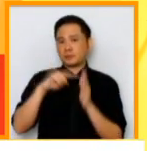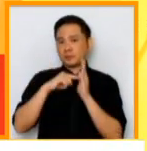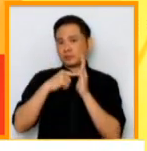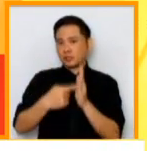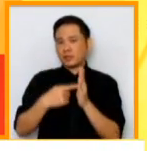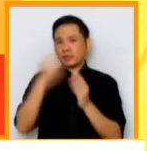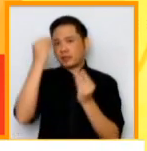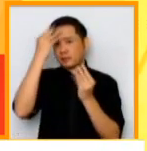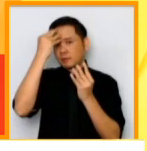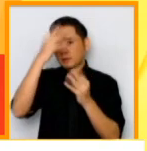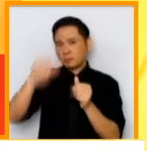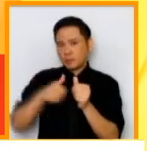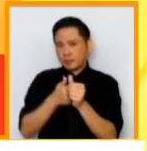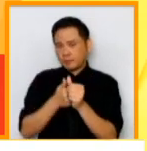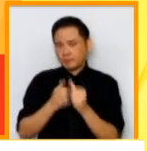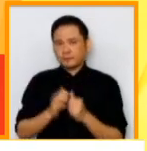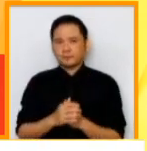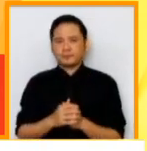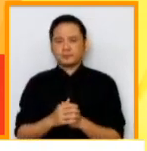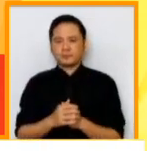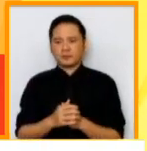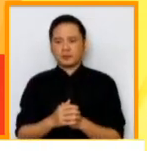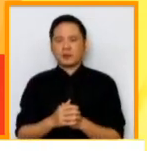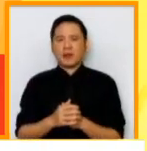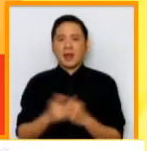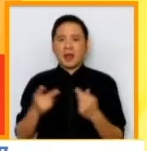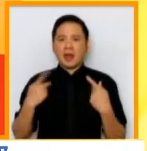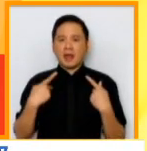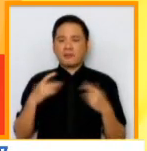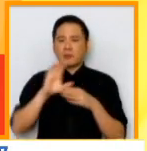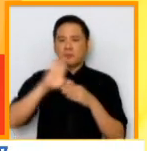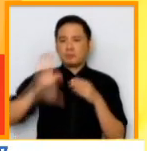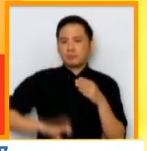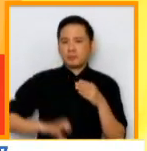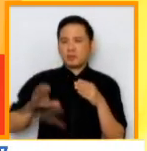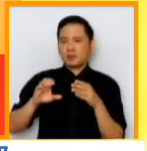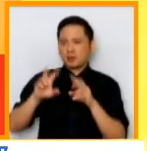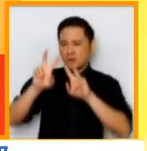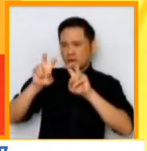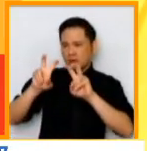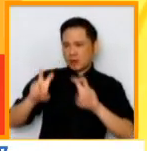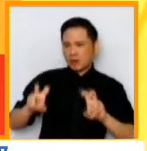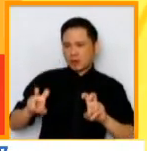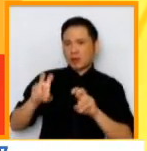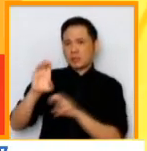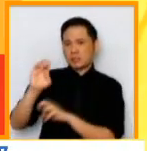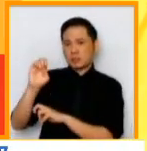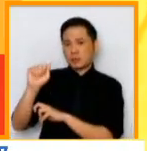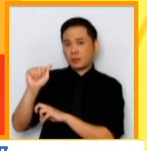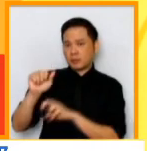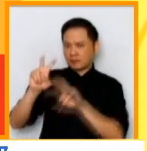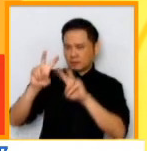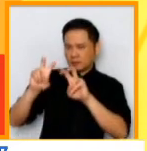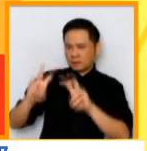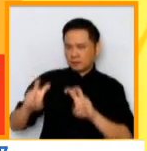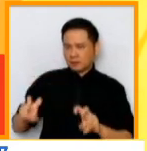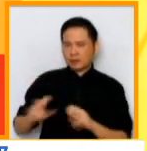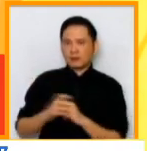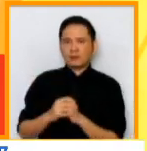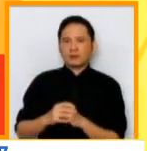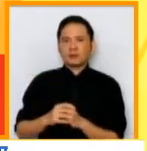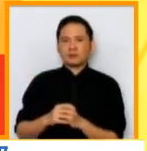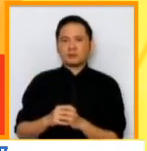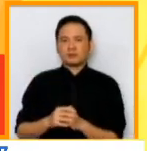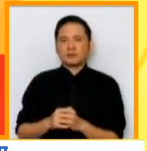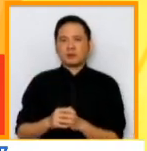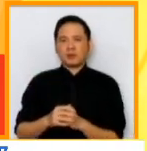ay bunsod ng full audit ng Commission on Audit for fiscal year 2020. Yung audit kinondak for three to four months